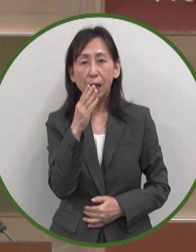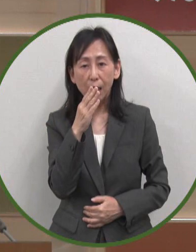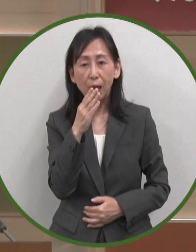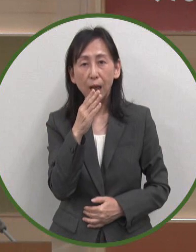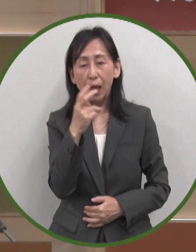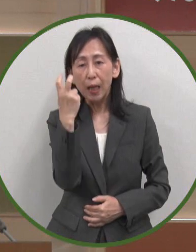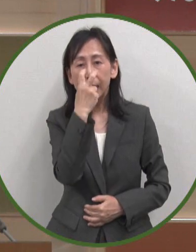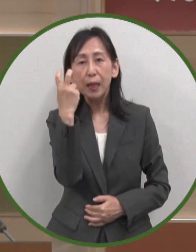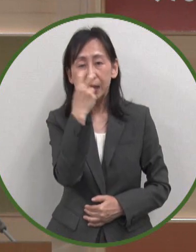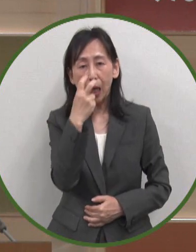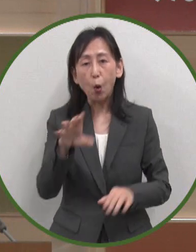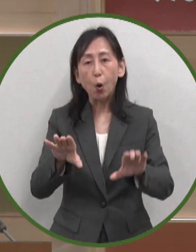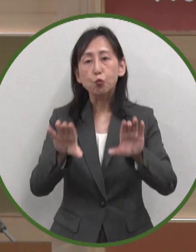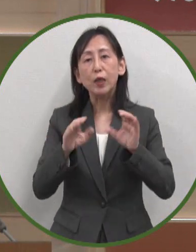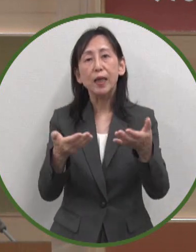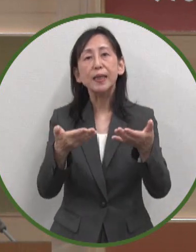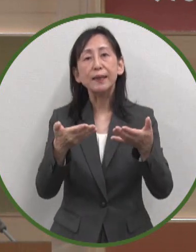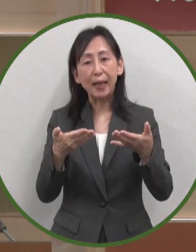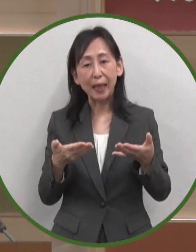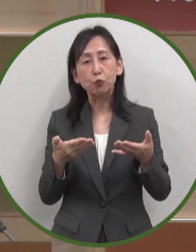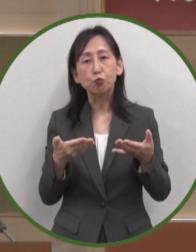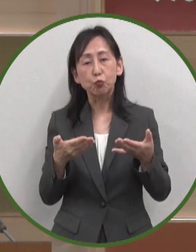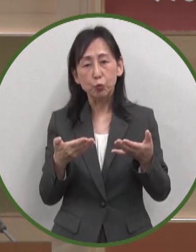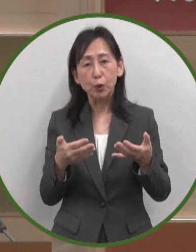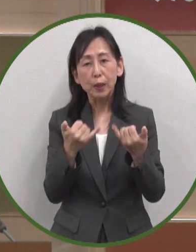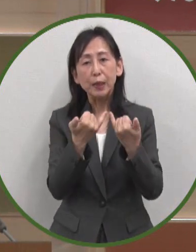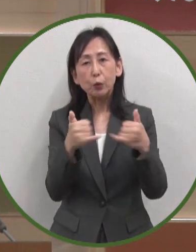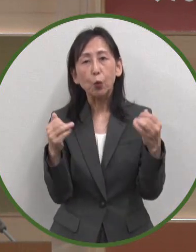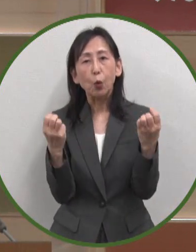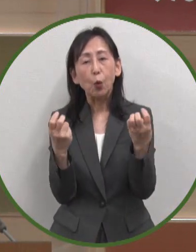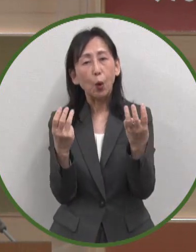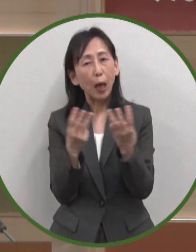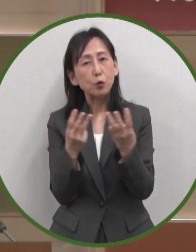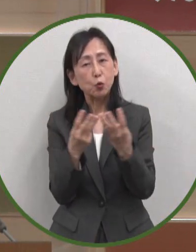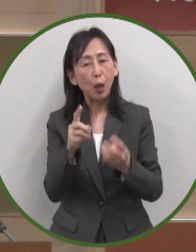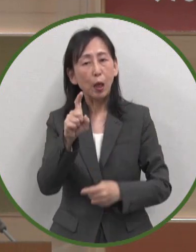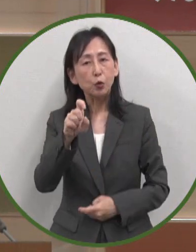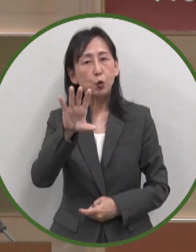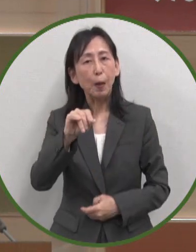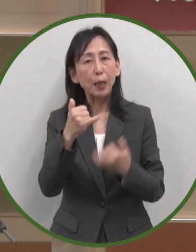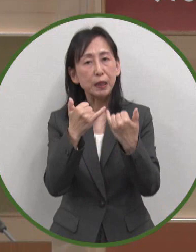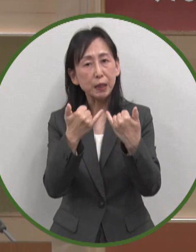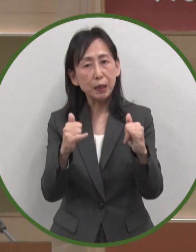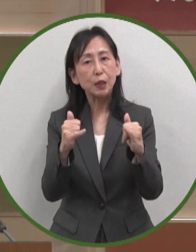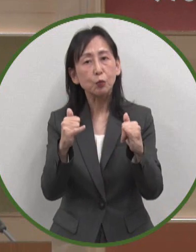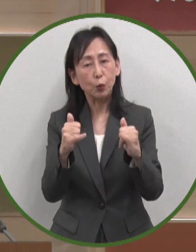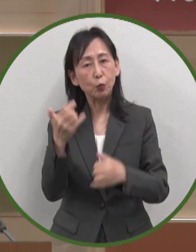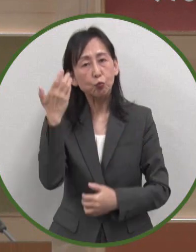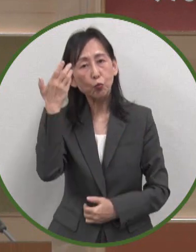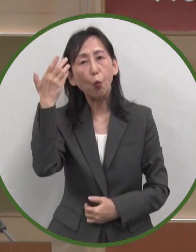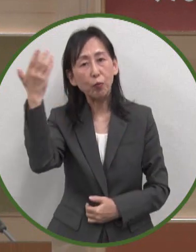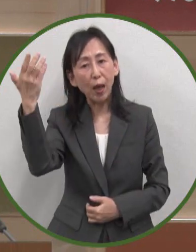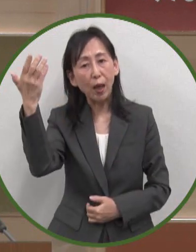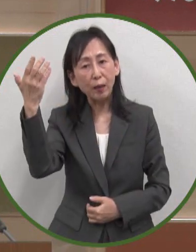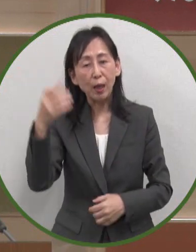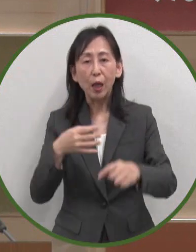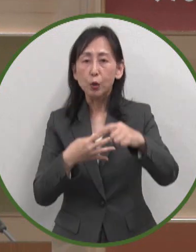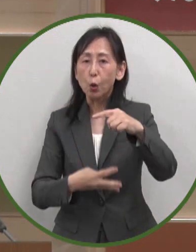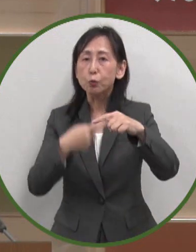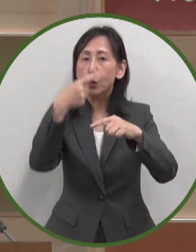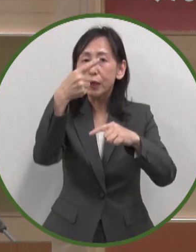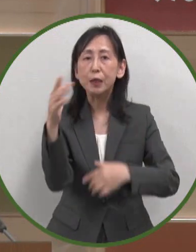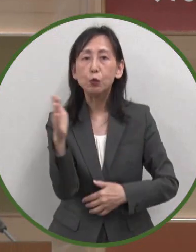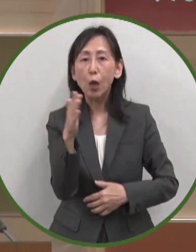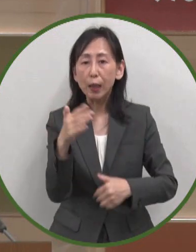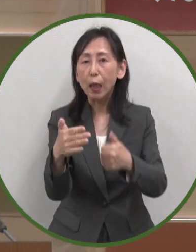していただける、まあ、事業所、で合計すると10万人分ぐらいになるんじゃないかという想定で、まあ、4分の1ぐらいが対応してい